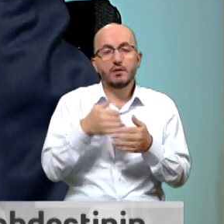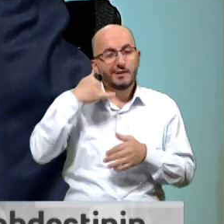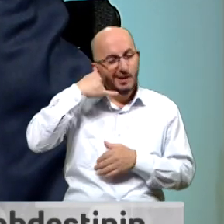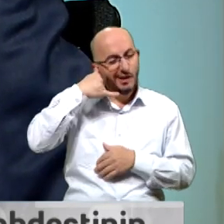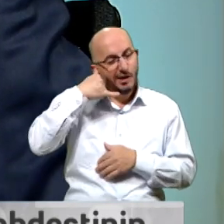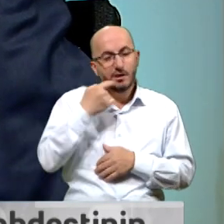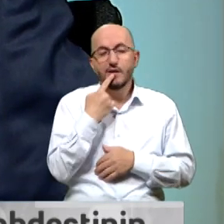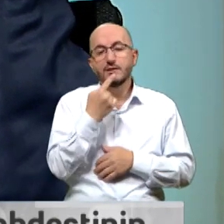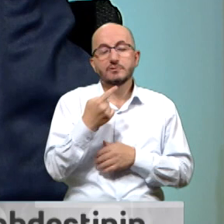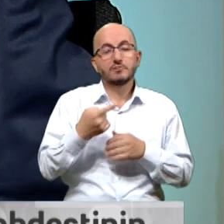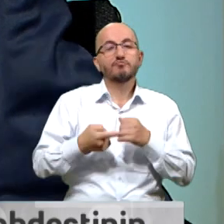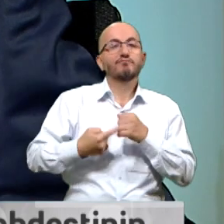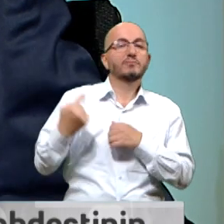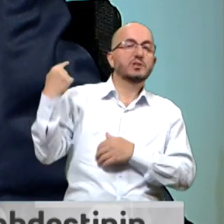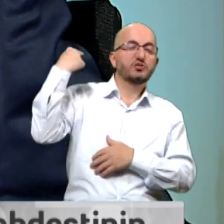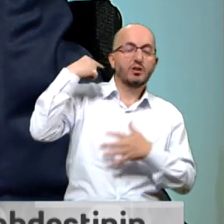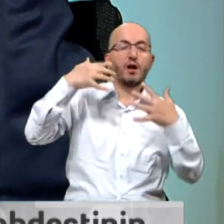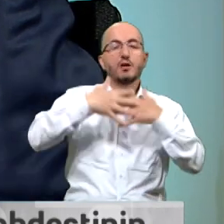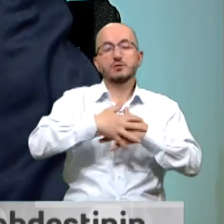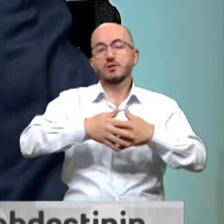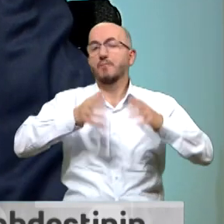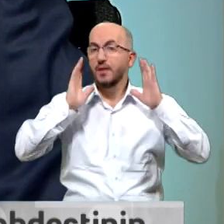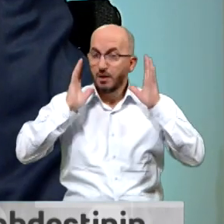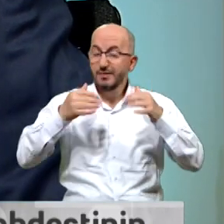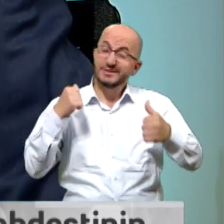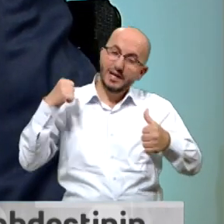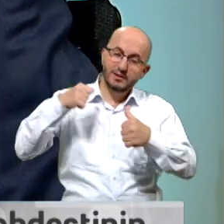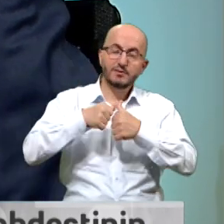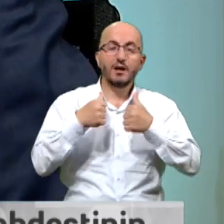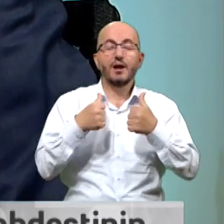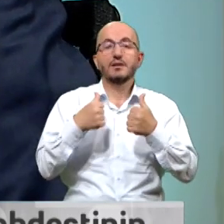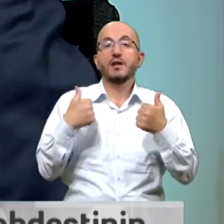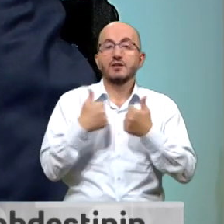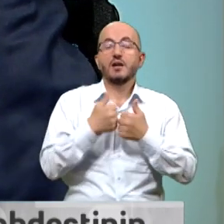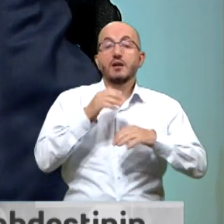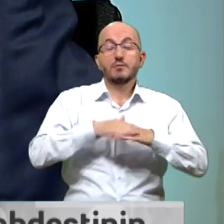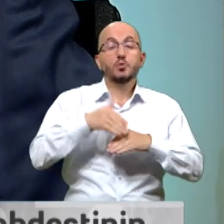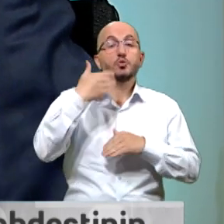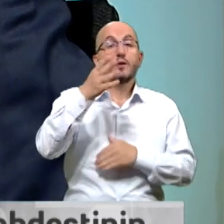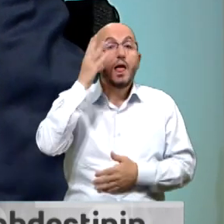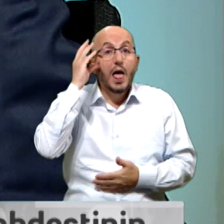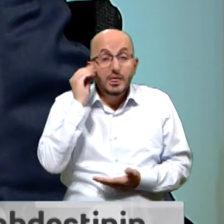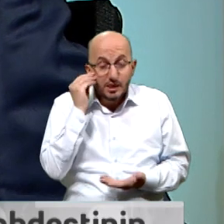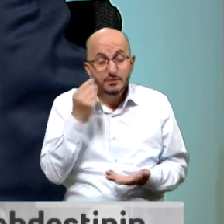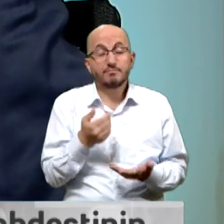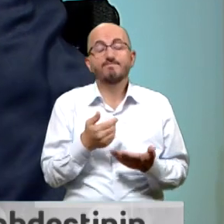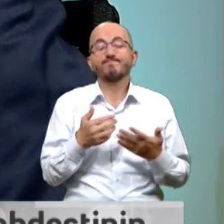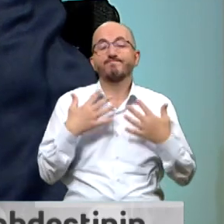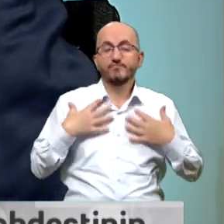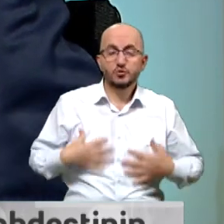ulaşarak, ya geçen akşam böyle böyle oldu, namaz kıldık ama bilahare farkına vardım ki işte